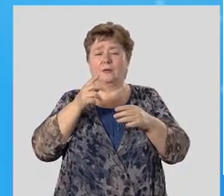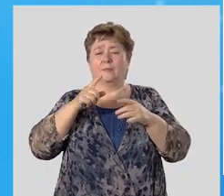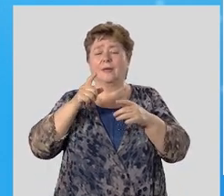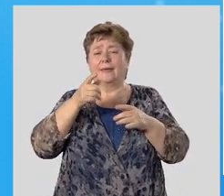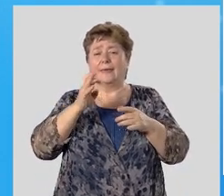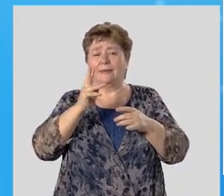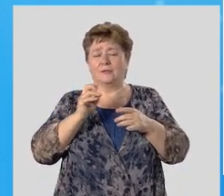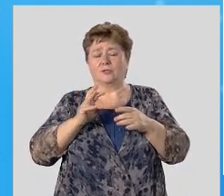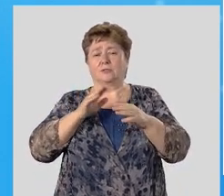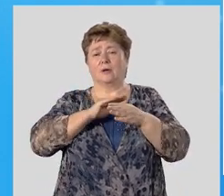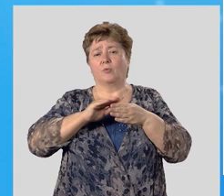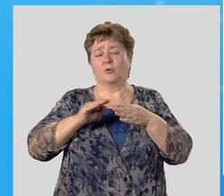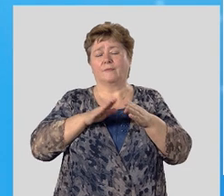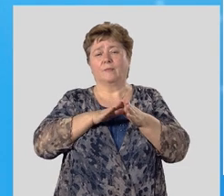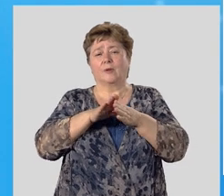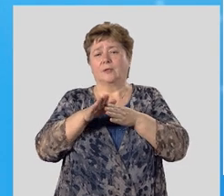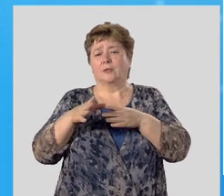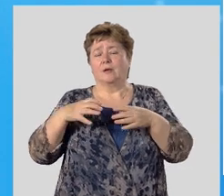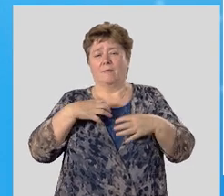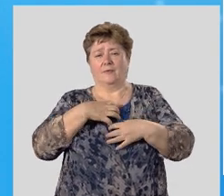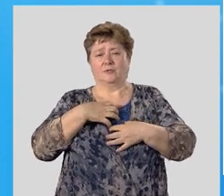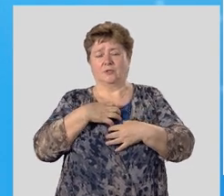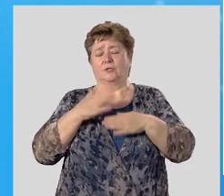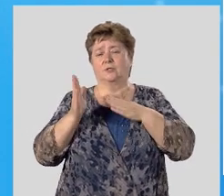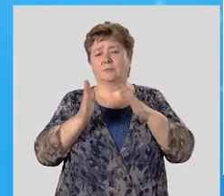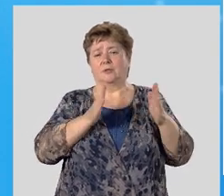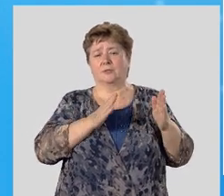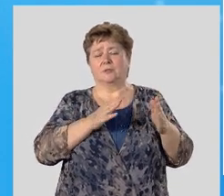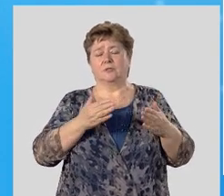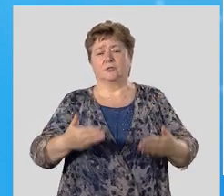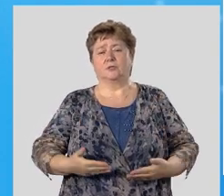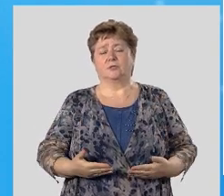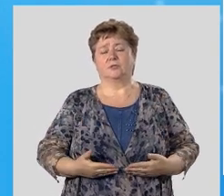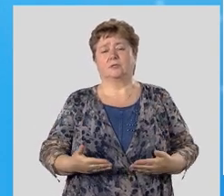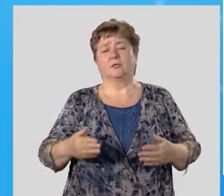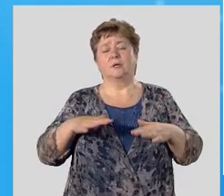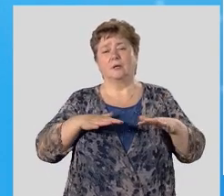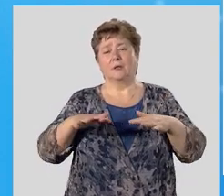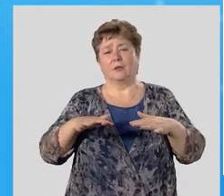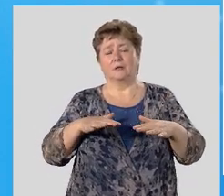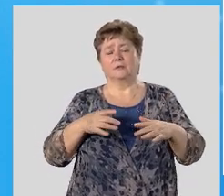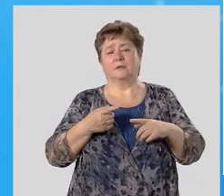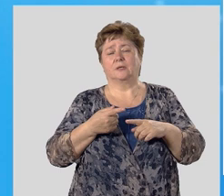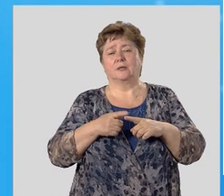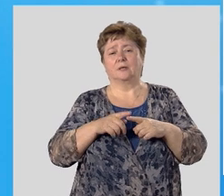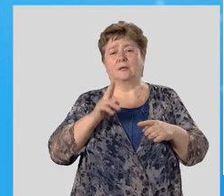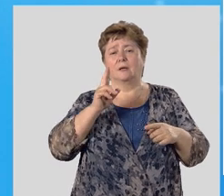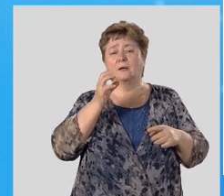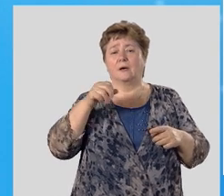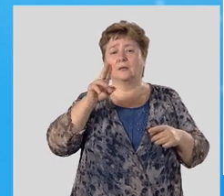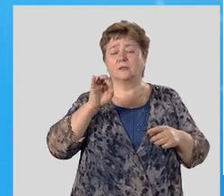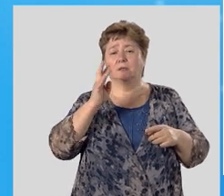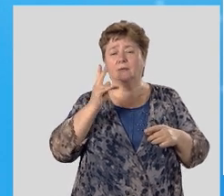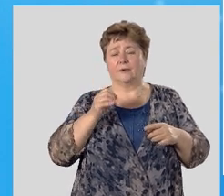молекулярно-генетическом уровне протекают важнейшие процессы жизнедеятельности. Это